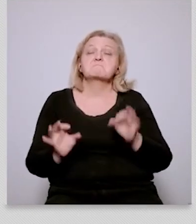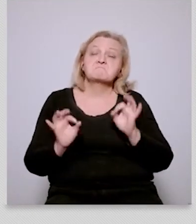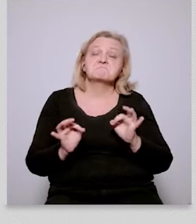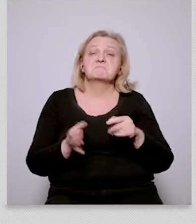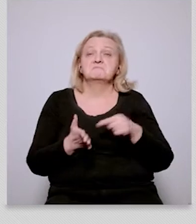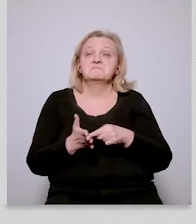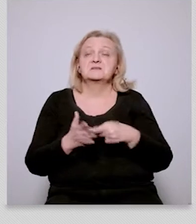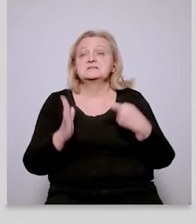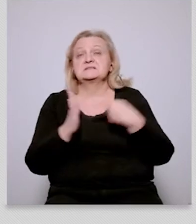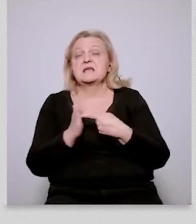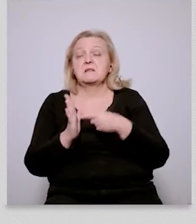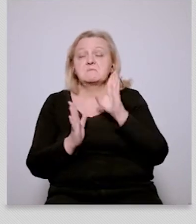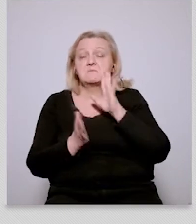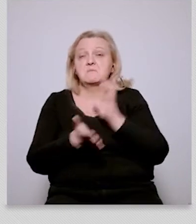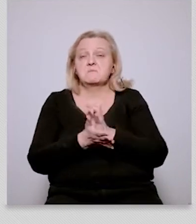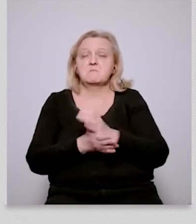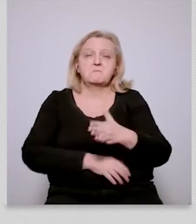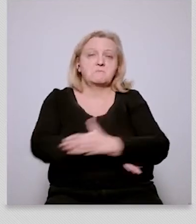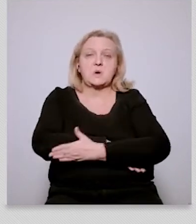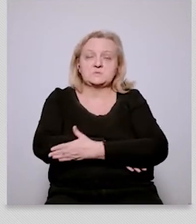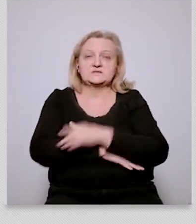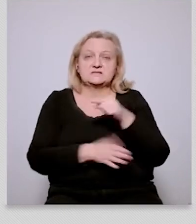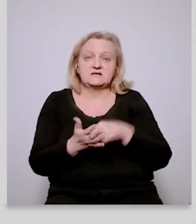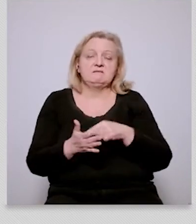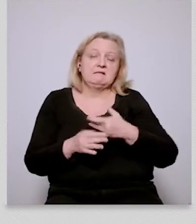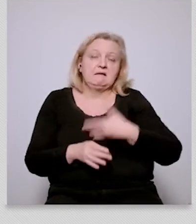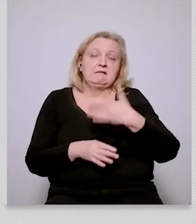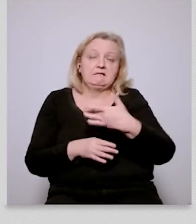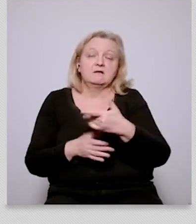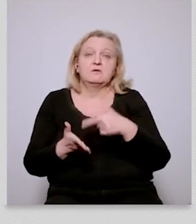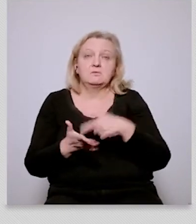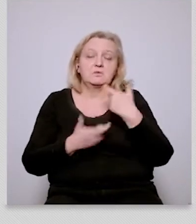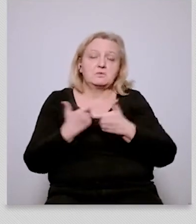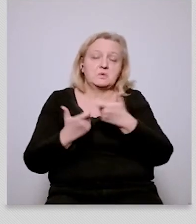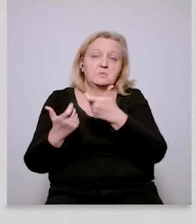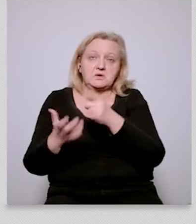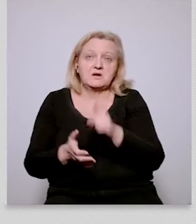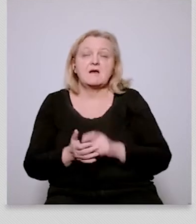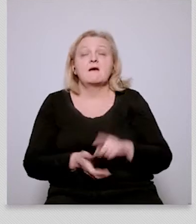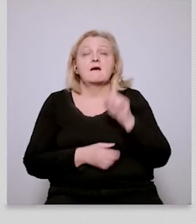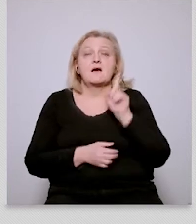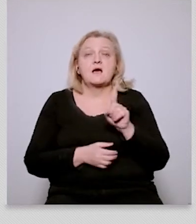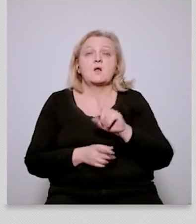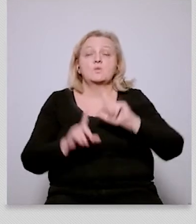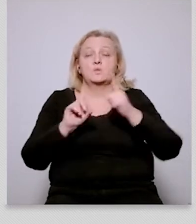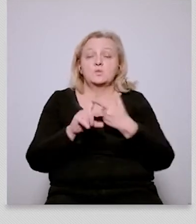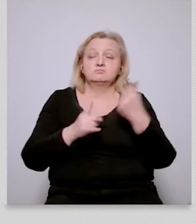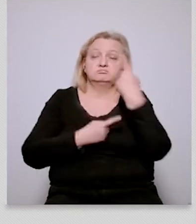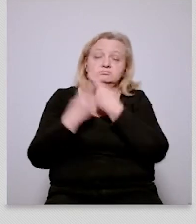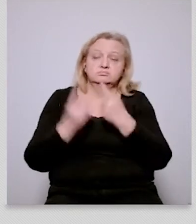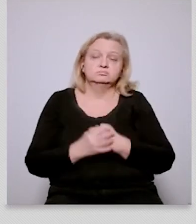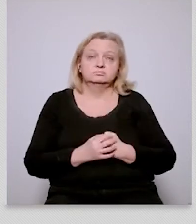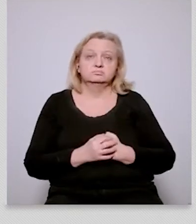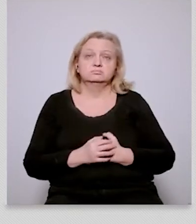taki cel o charakterze fundamentalnym i tak dalej i tak dalej więc zrobić to robić natomiast z drugiej strony